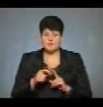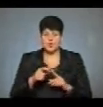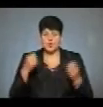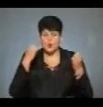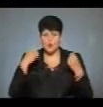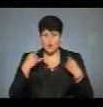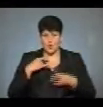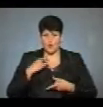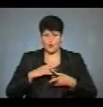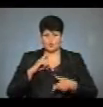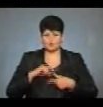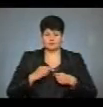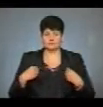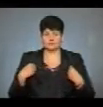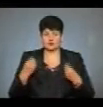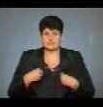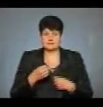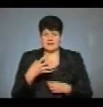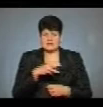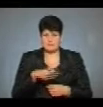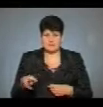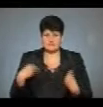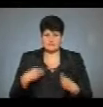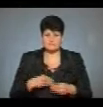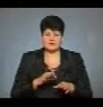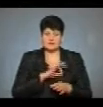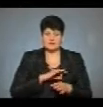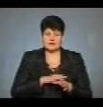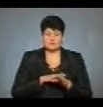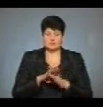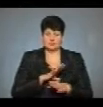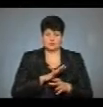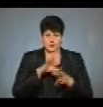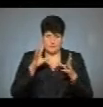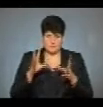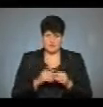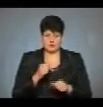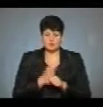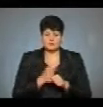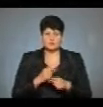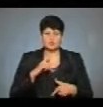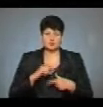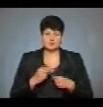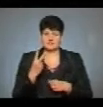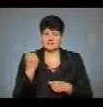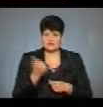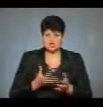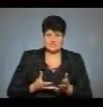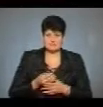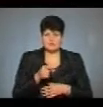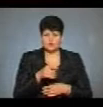костюм пошили з 15 метрів тканини. Використали наповнювач, щоб був об'ємним. Виготовляли костюм 2 тижні. Заплатили за